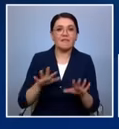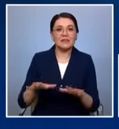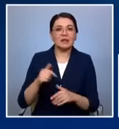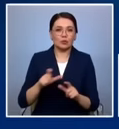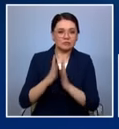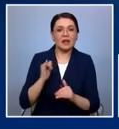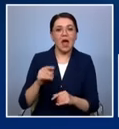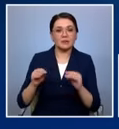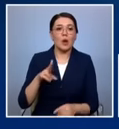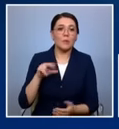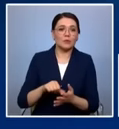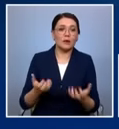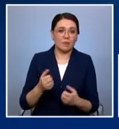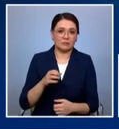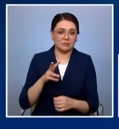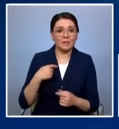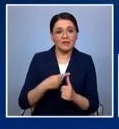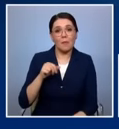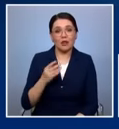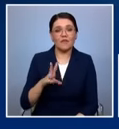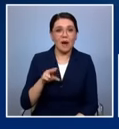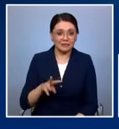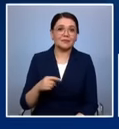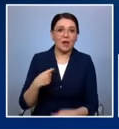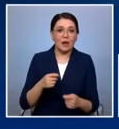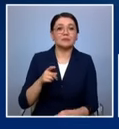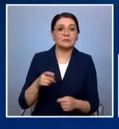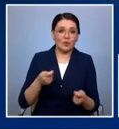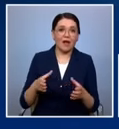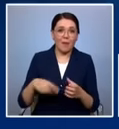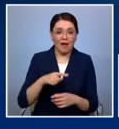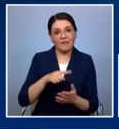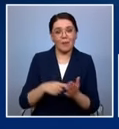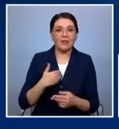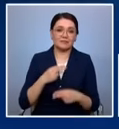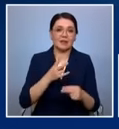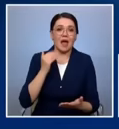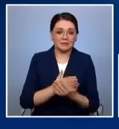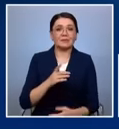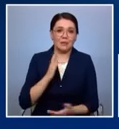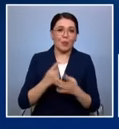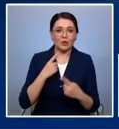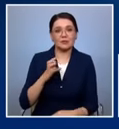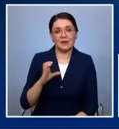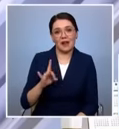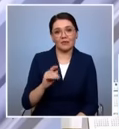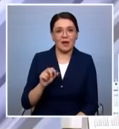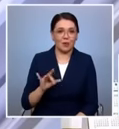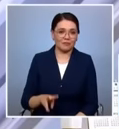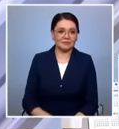соскочит Салават Юлаев со своим конем в реку Белую? Ну, вот тут мы точно не уверены в этом всем. Кстати, обсудили